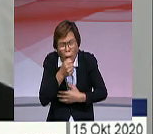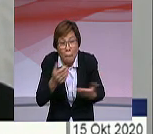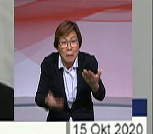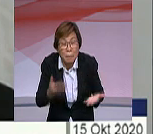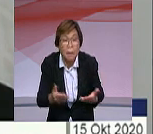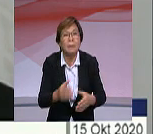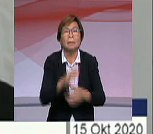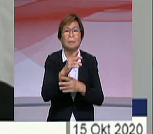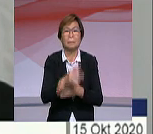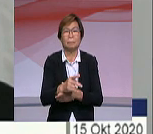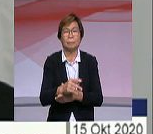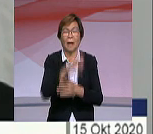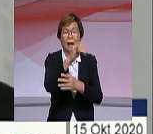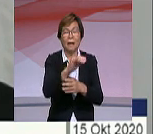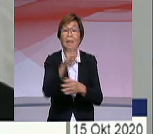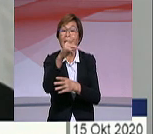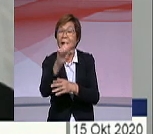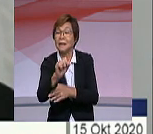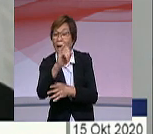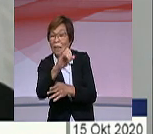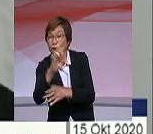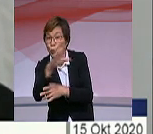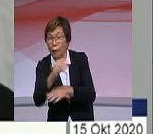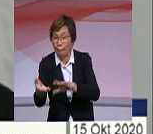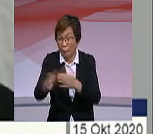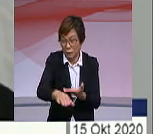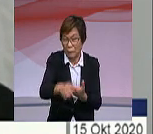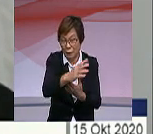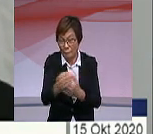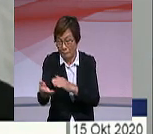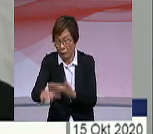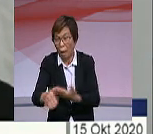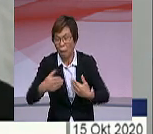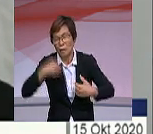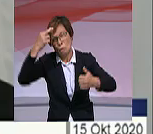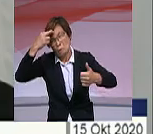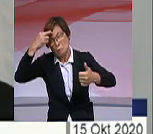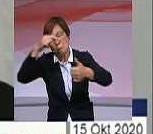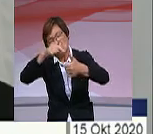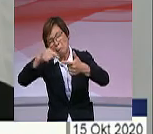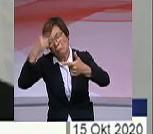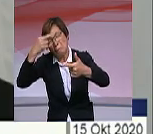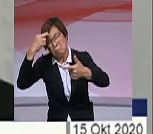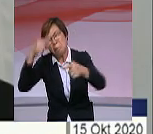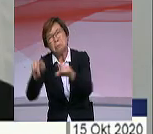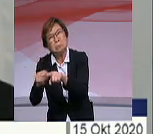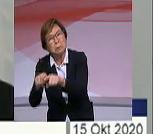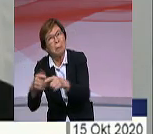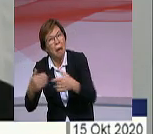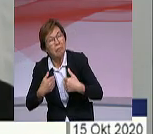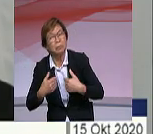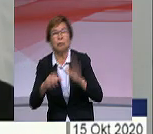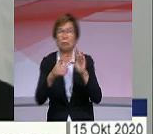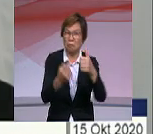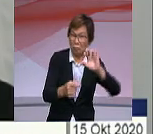di ICU dan kes-kes kematian ada beberapa faktor ataupun persamaan, Iaitu yang pertama